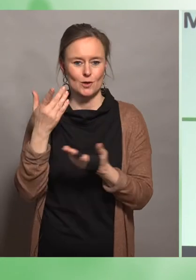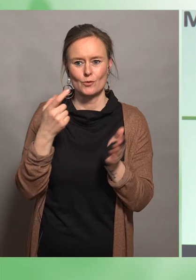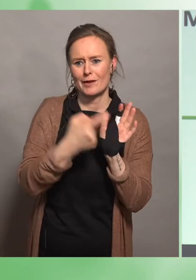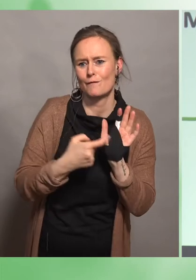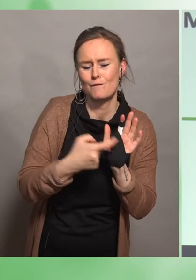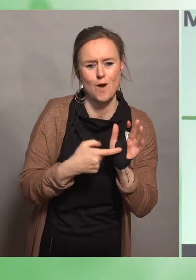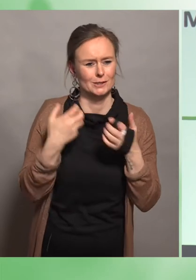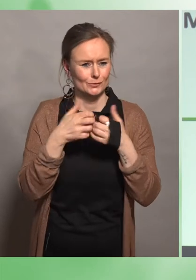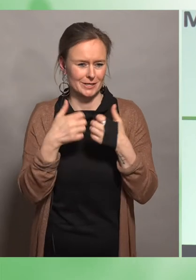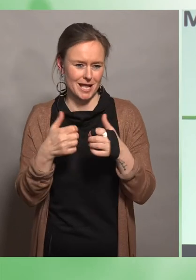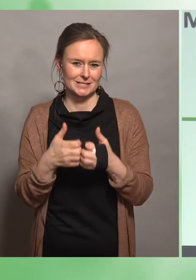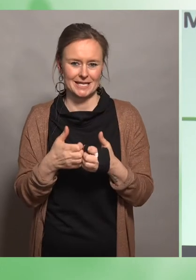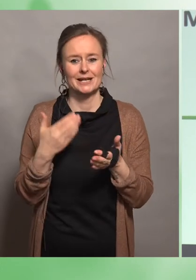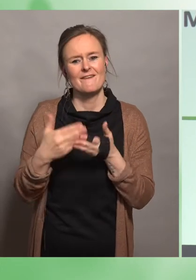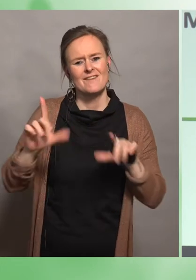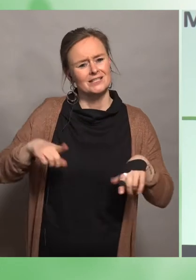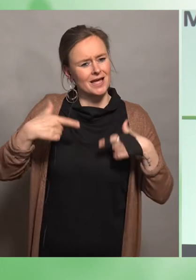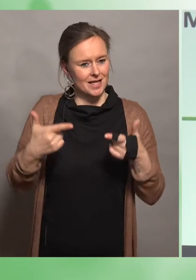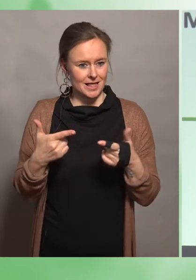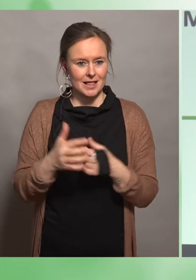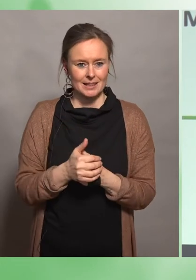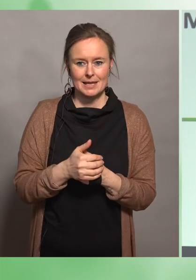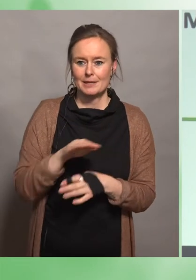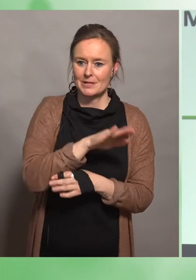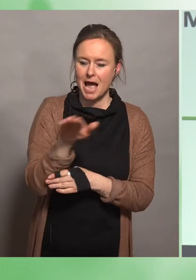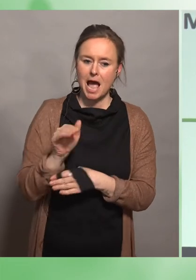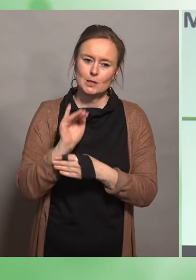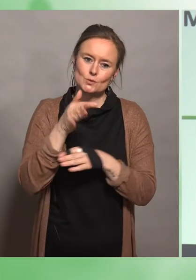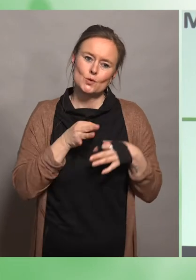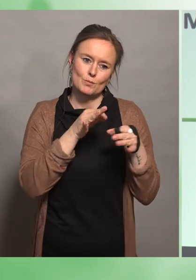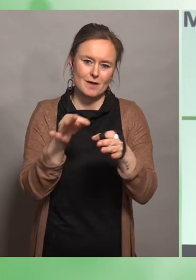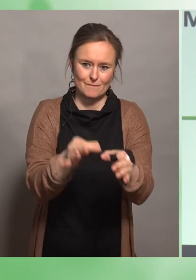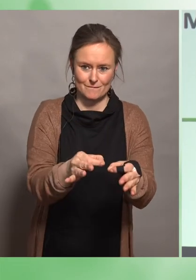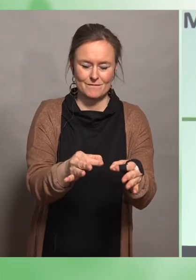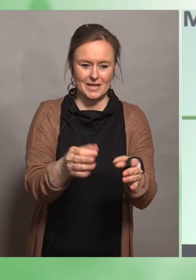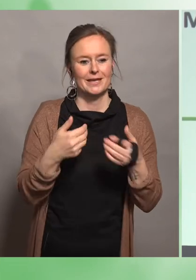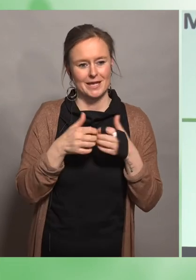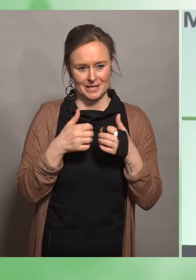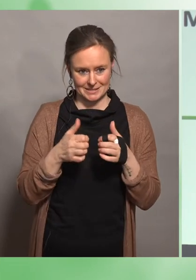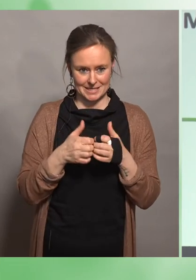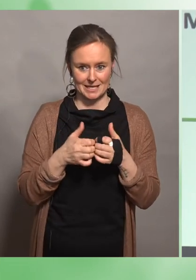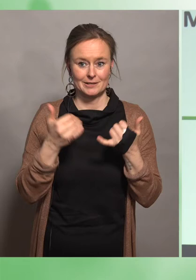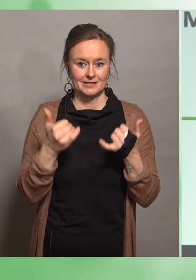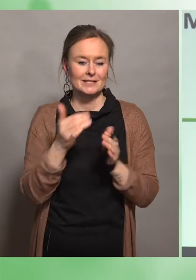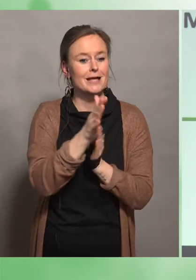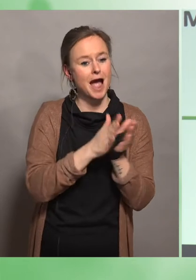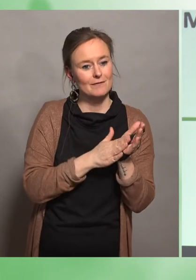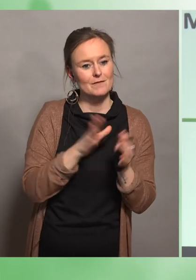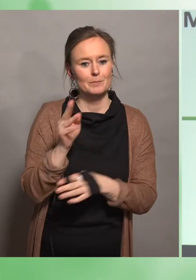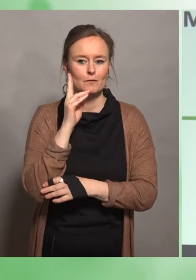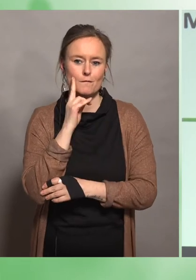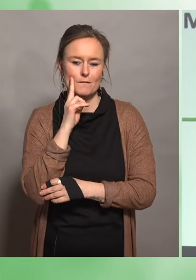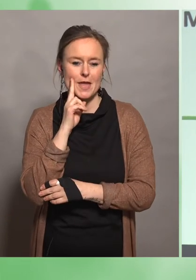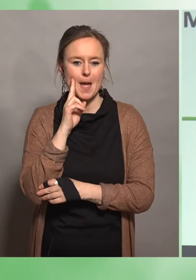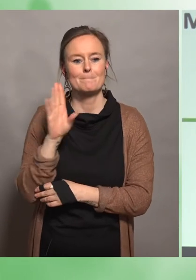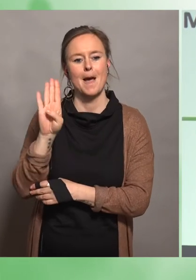Herausforderungen erzählen, die sie erlebt haben, die uns einfach alles über ihren Weg erzählen werden. Und beginnen möchte ich mit der Firma Bipa